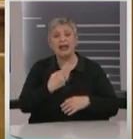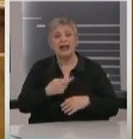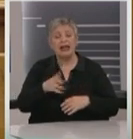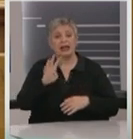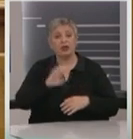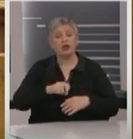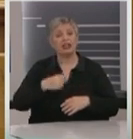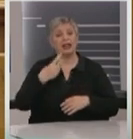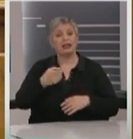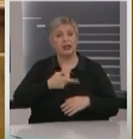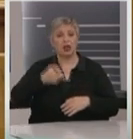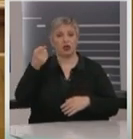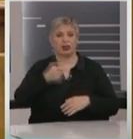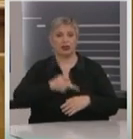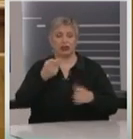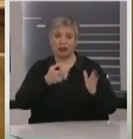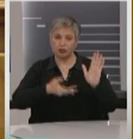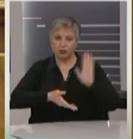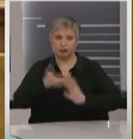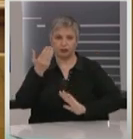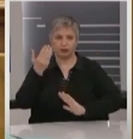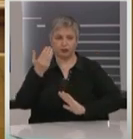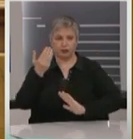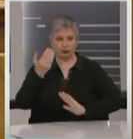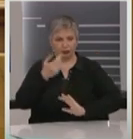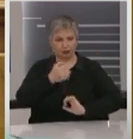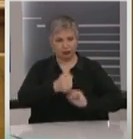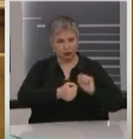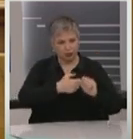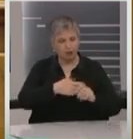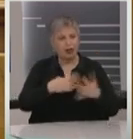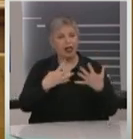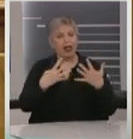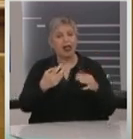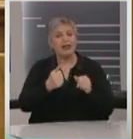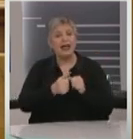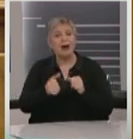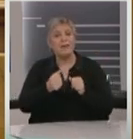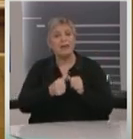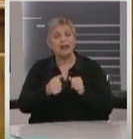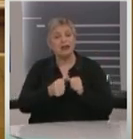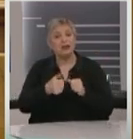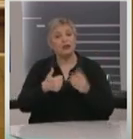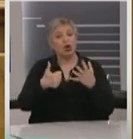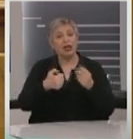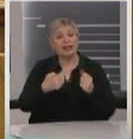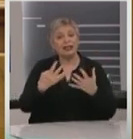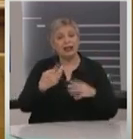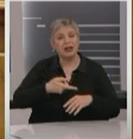142% σε ετήσια βάση, ενώ το πρώτο 9μηνο του 2017 σημειώνουν νέα άνοδο 69%